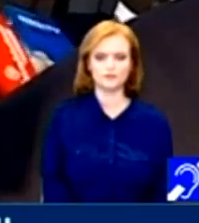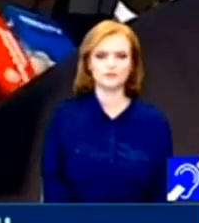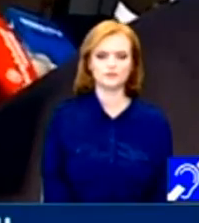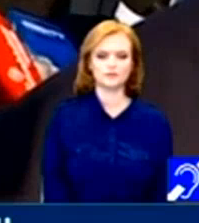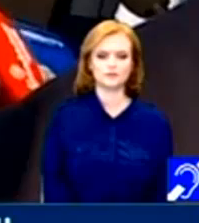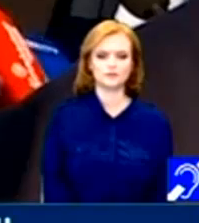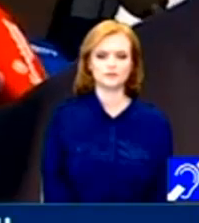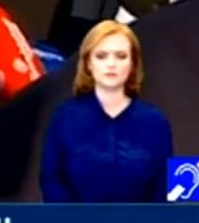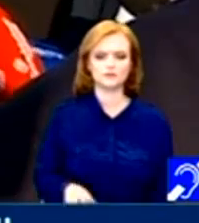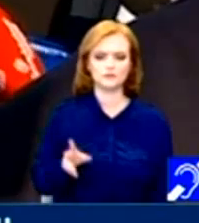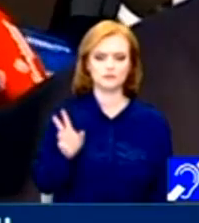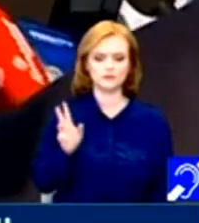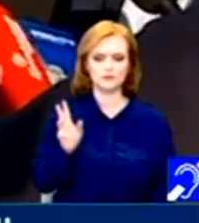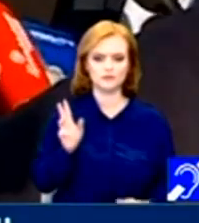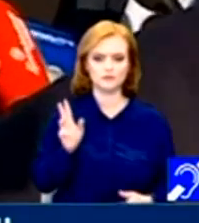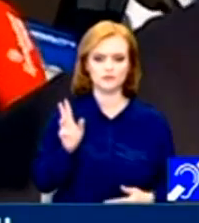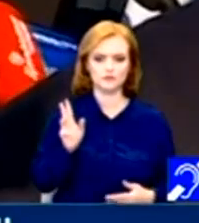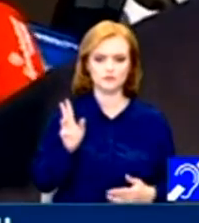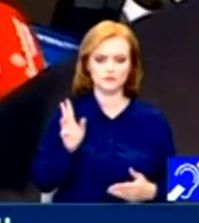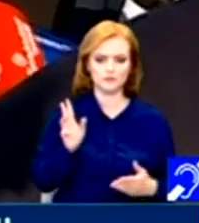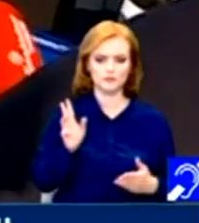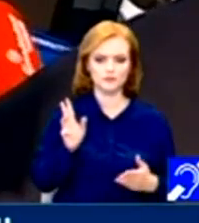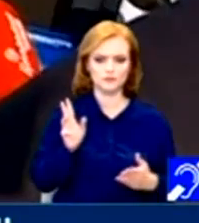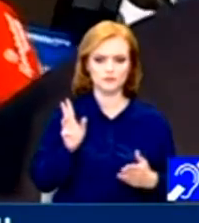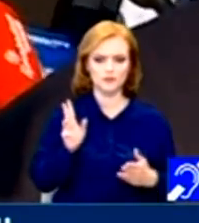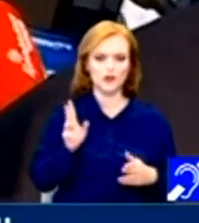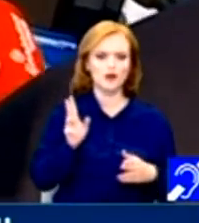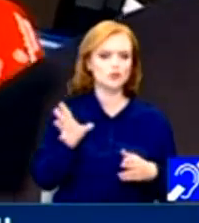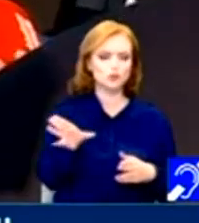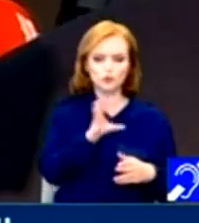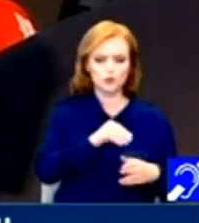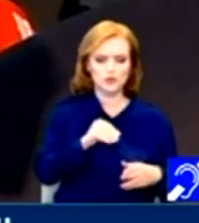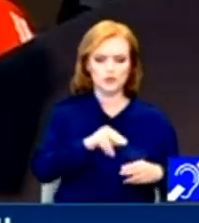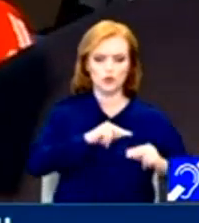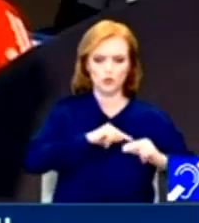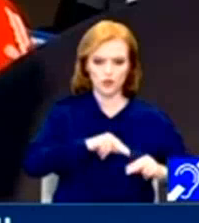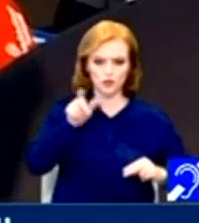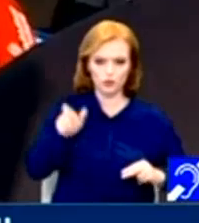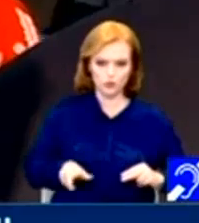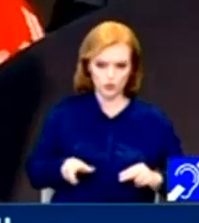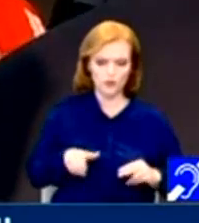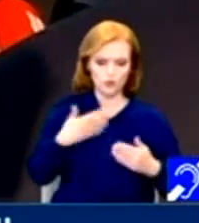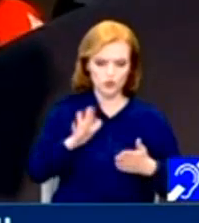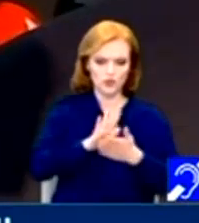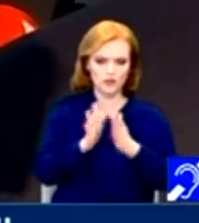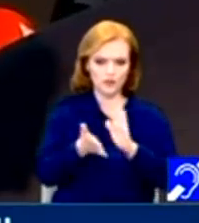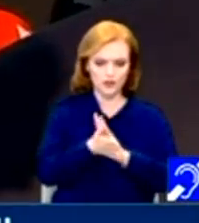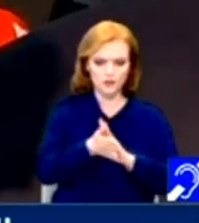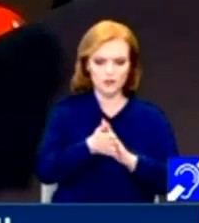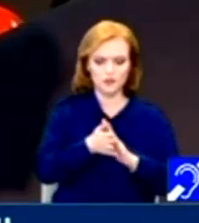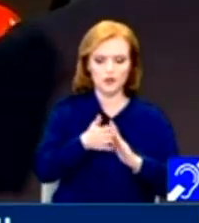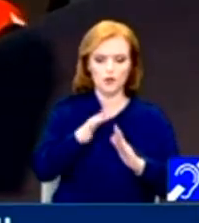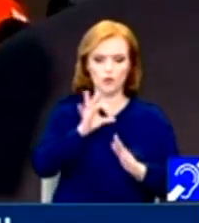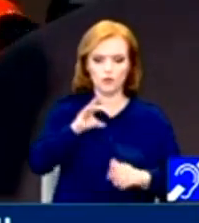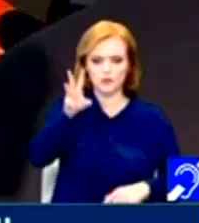România, în centre de formare de la Transgaz, vizite în obiective similare de